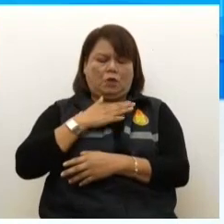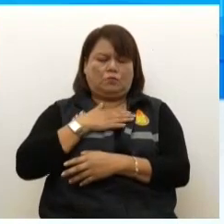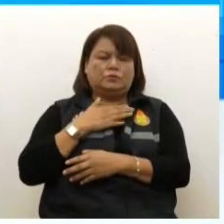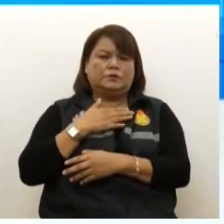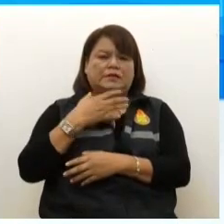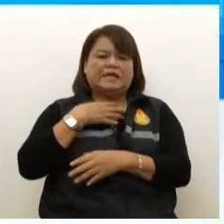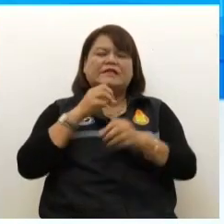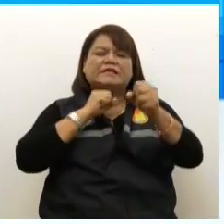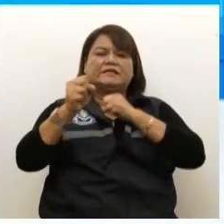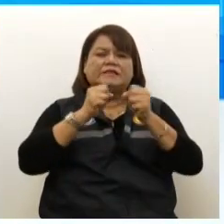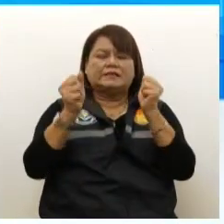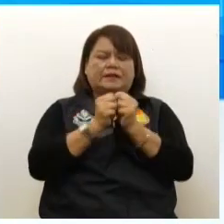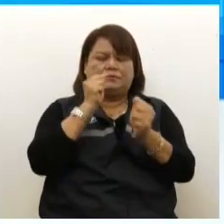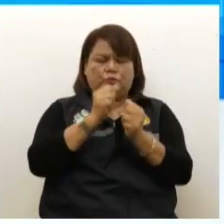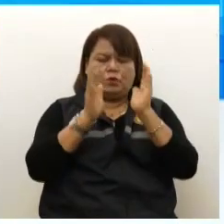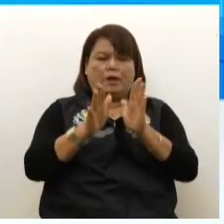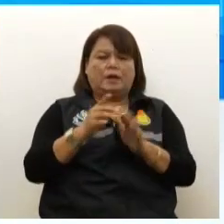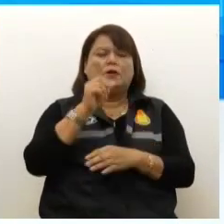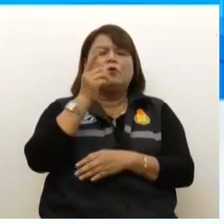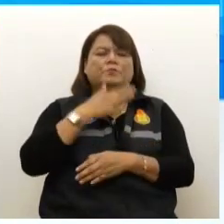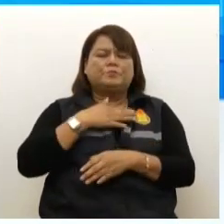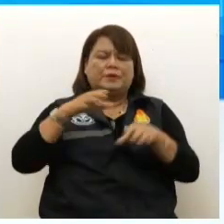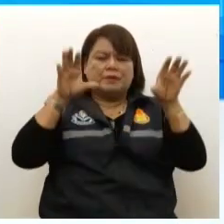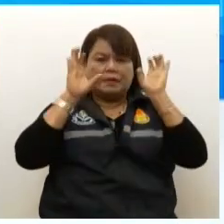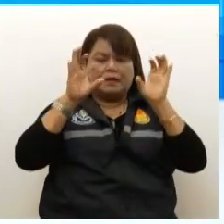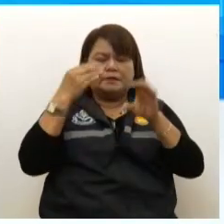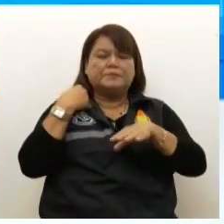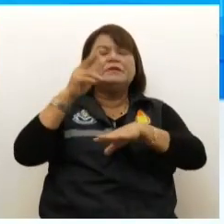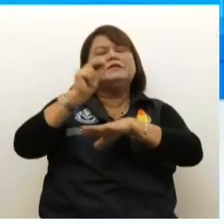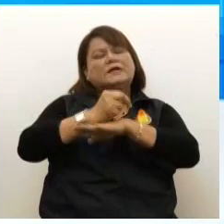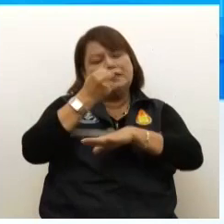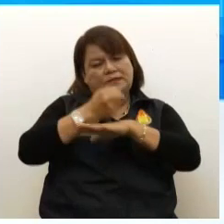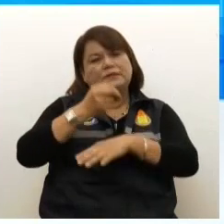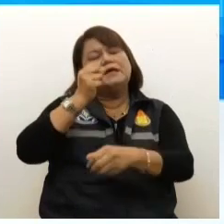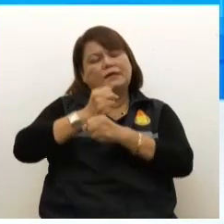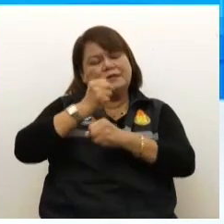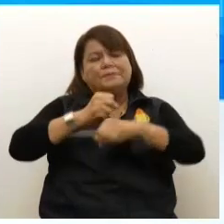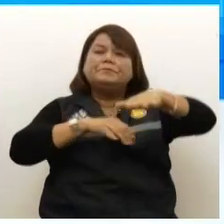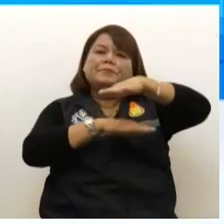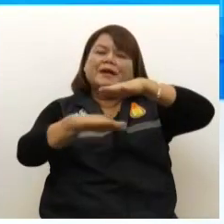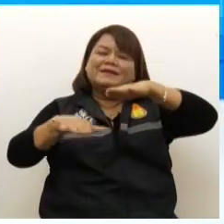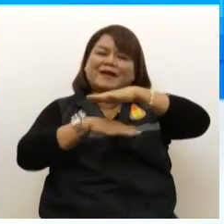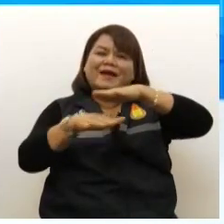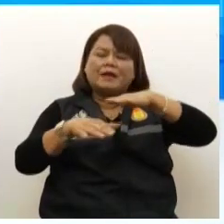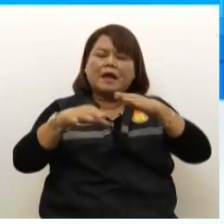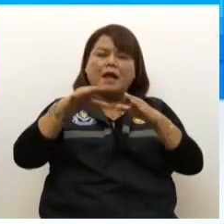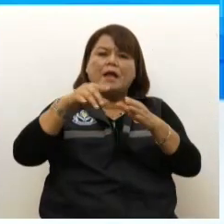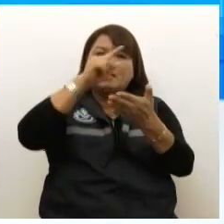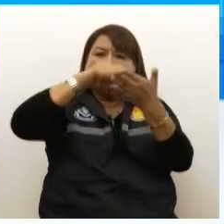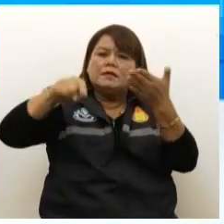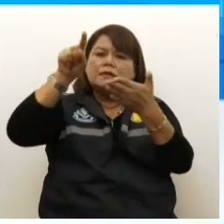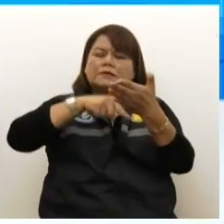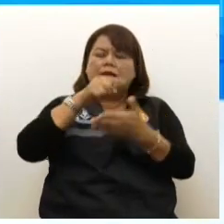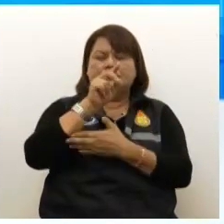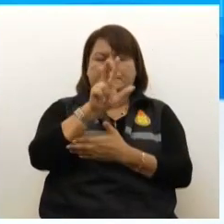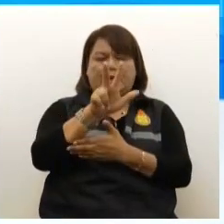ากจะสื่อสารกับท่านเนื่องจากเราเป็นข้าราชการจะมีหน้าที่ในการปฏิบัติภายใต้การเลือกตั้งอยู่3ภาร